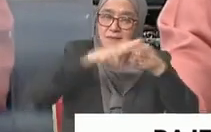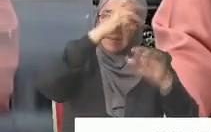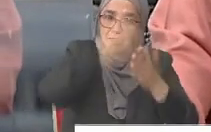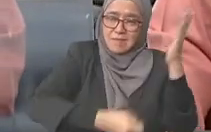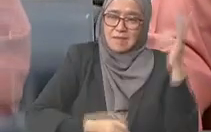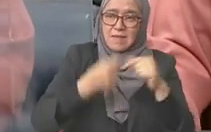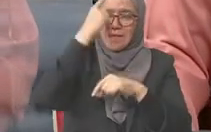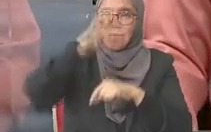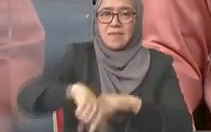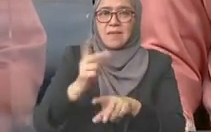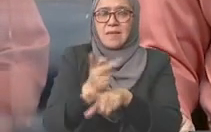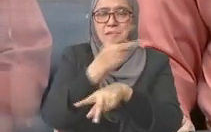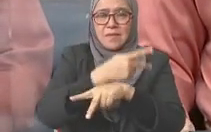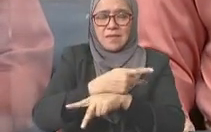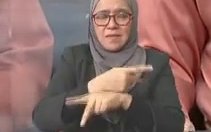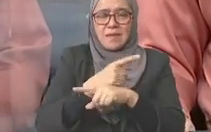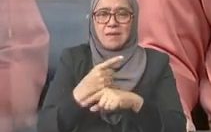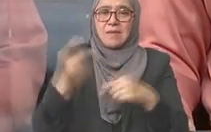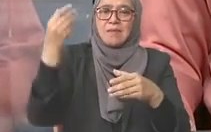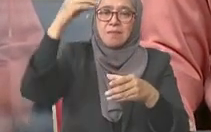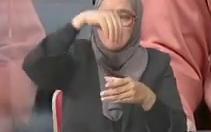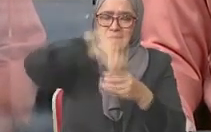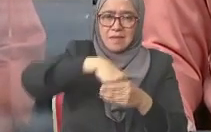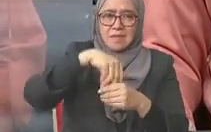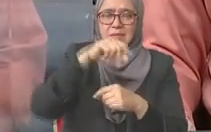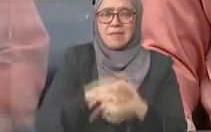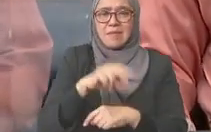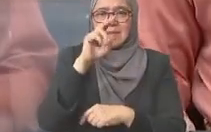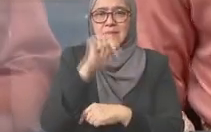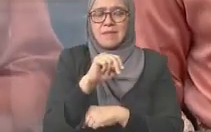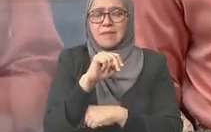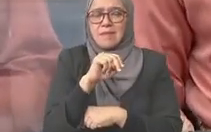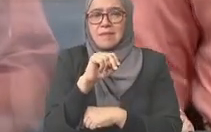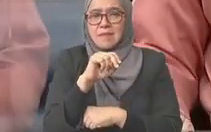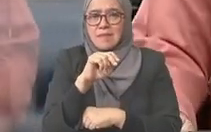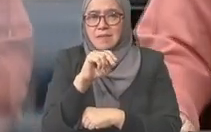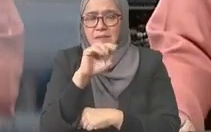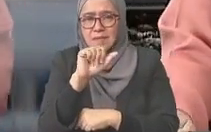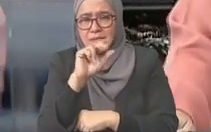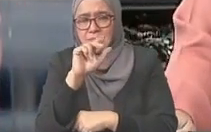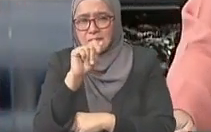gel mengandungi nikotin yang digunakan untuk rokok elektronik dan vape.